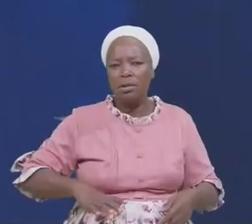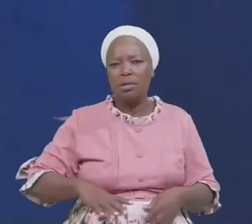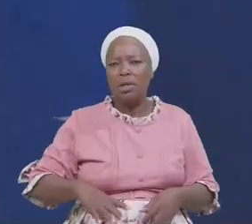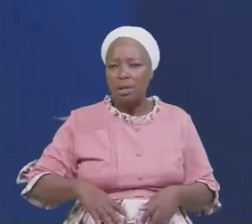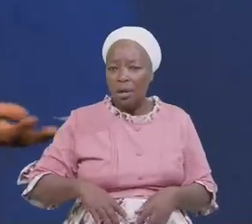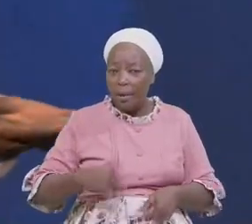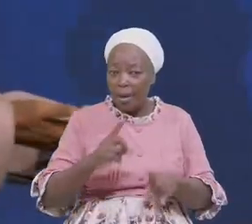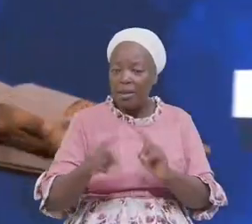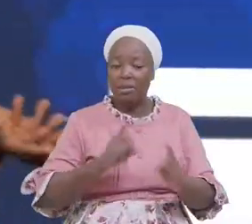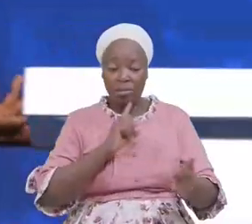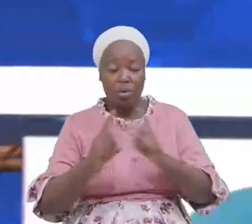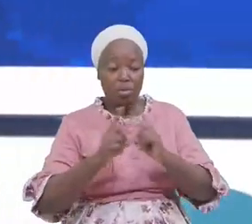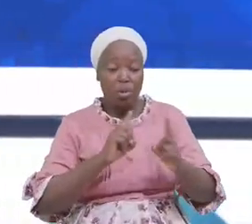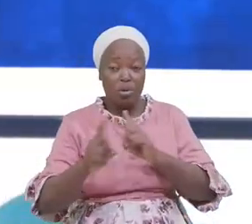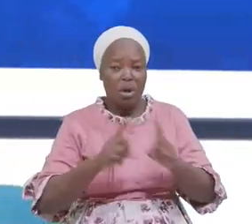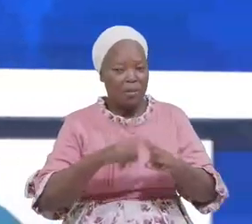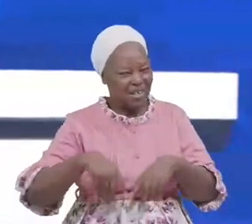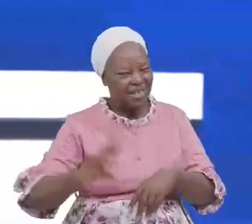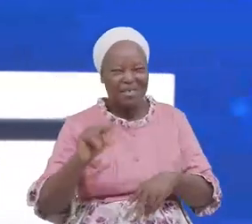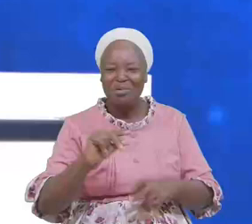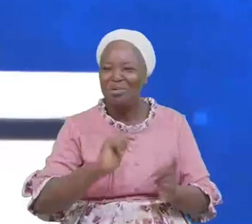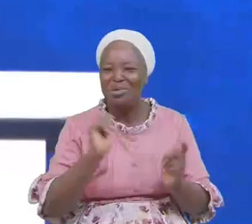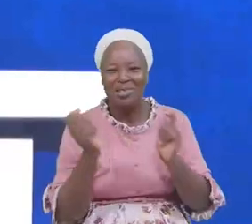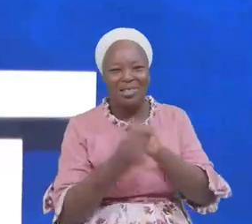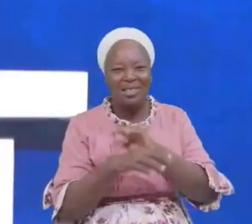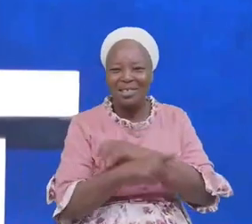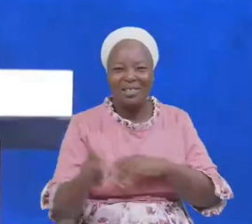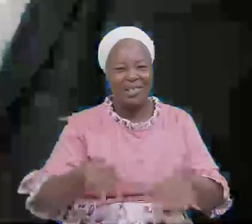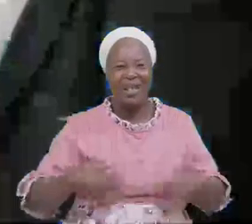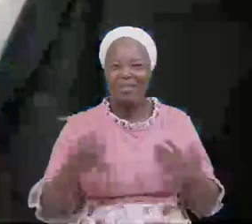et il parle. Mais il n'y a pas de changement dans leur vie, rien dans leur vie.